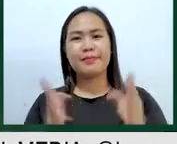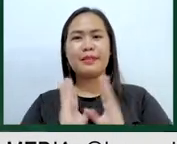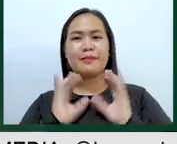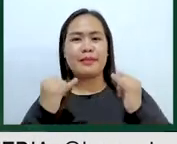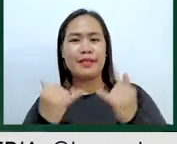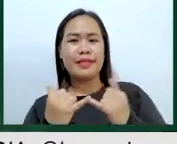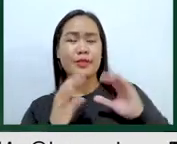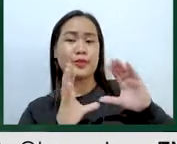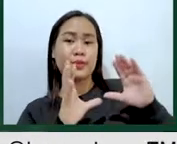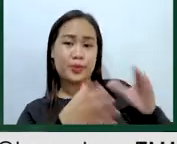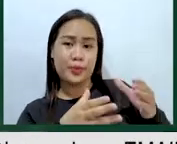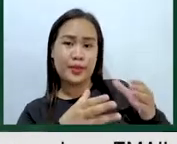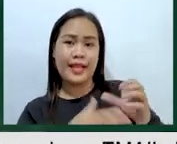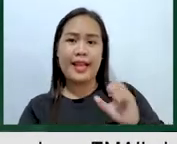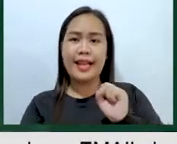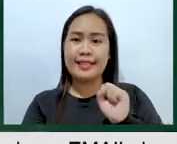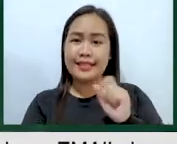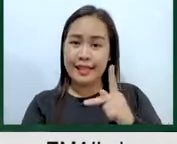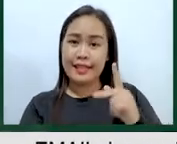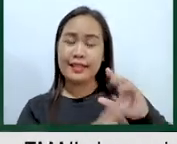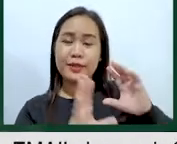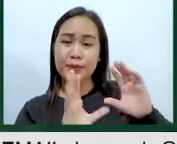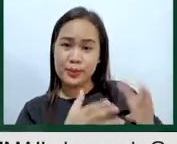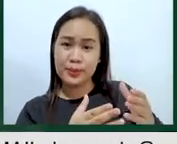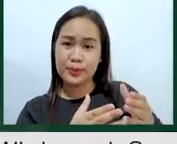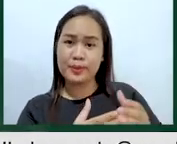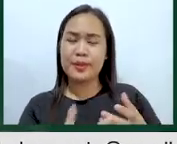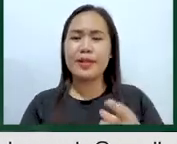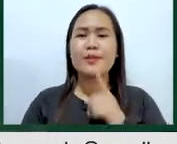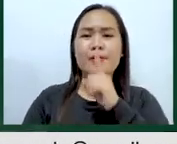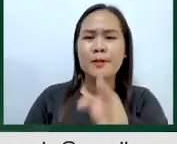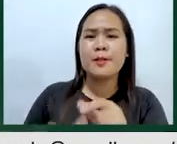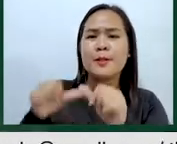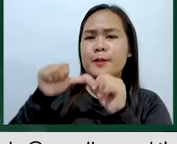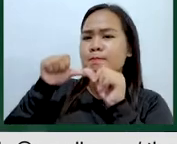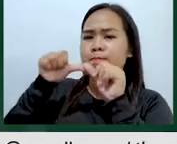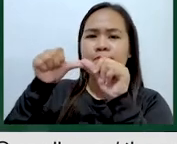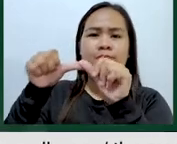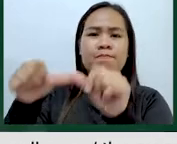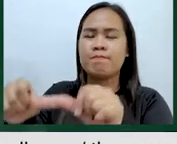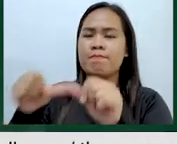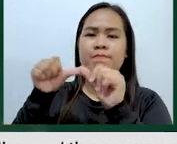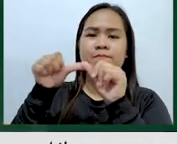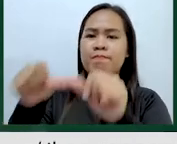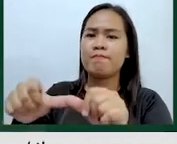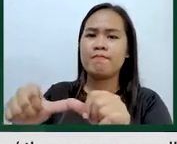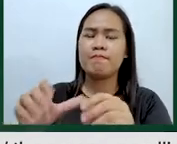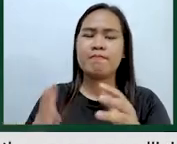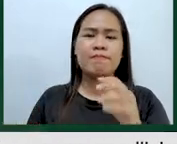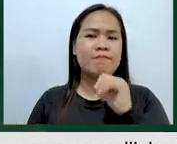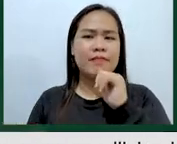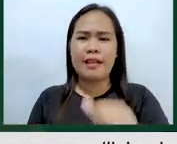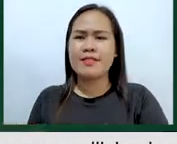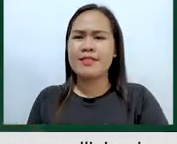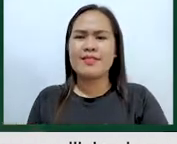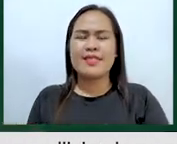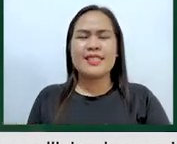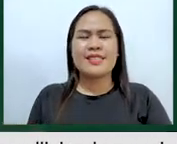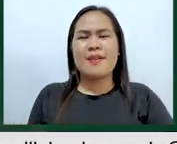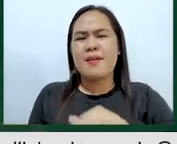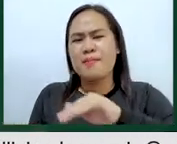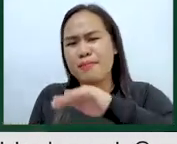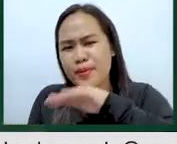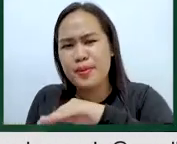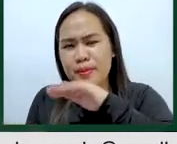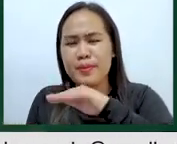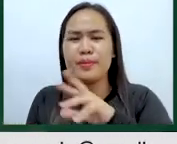employees, okay, sa ating barangay council, sa ating SK council, na tuloy-tuloy po, no, I mean